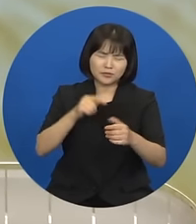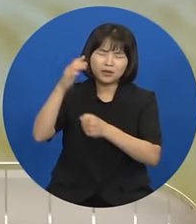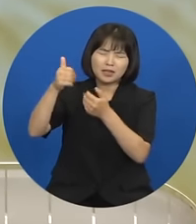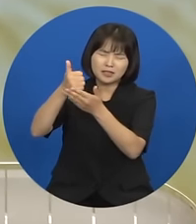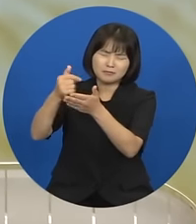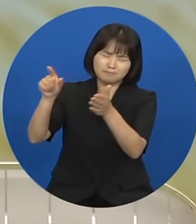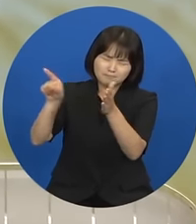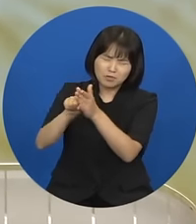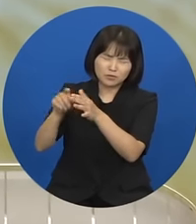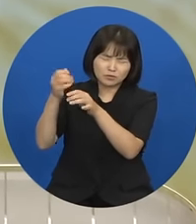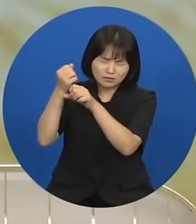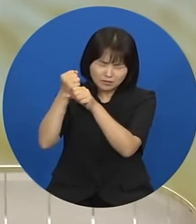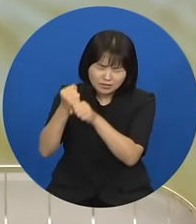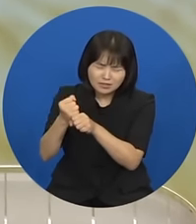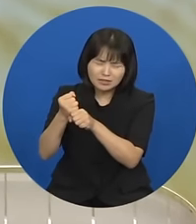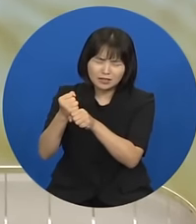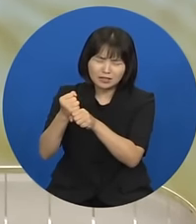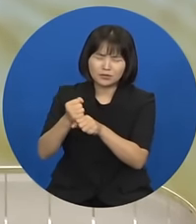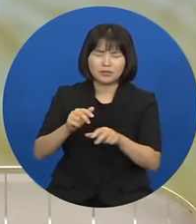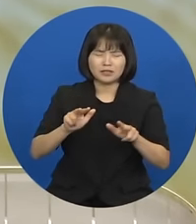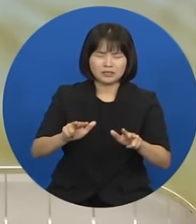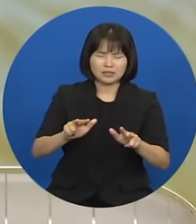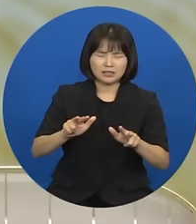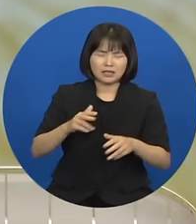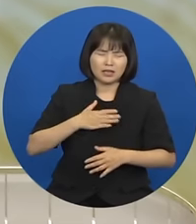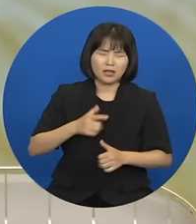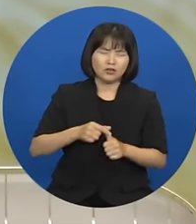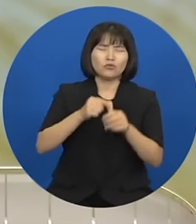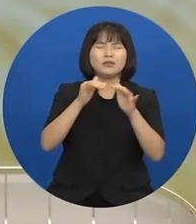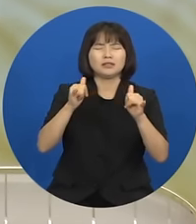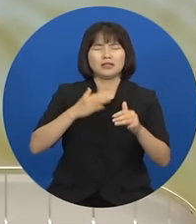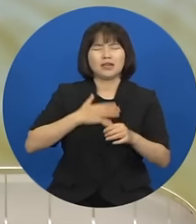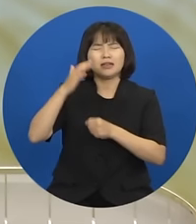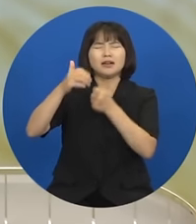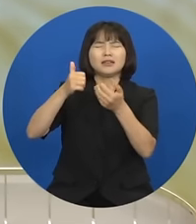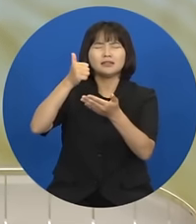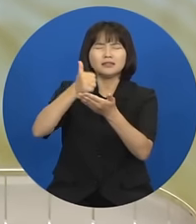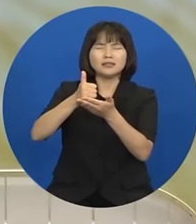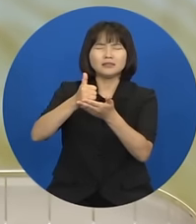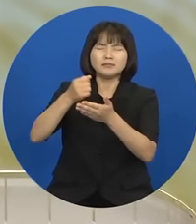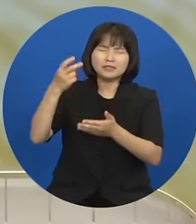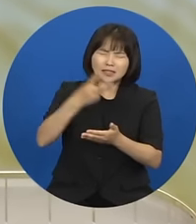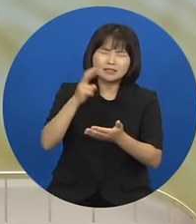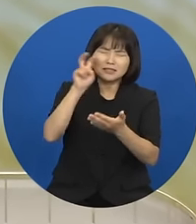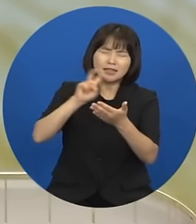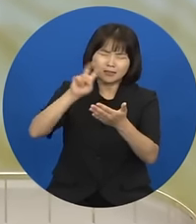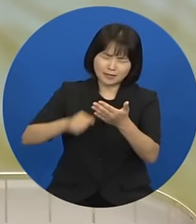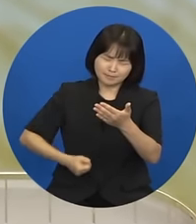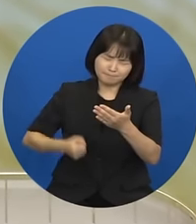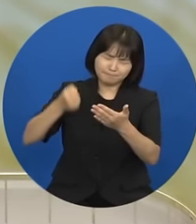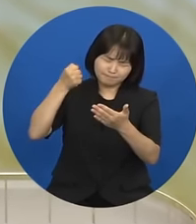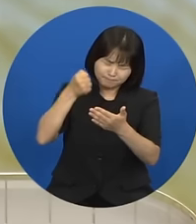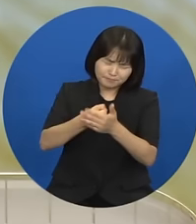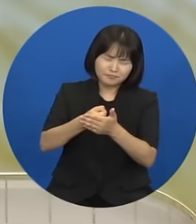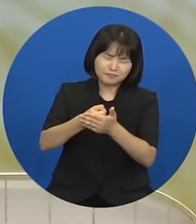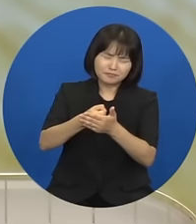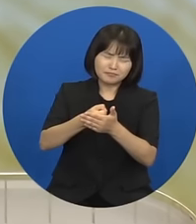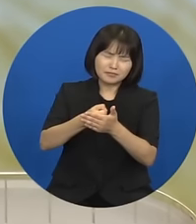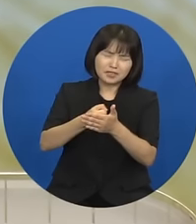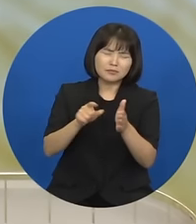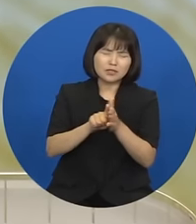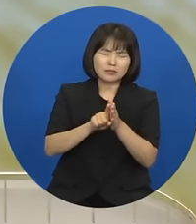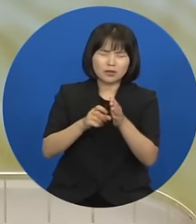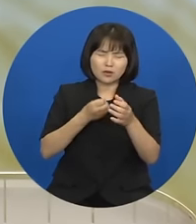하나님을 믿고 의지하며 이제 내가 나의 구원자 나의 하나님을 또다시 찬양하련다 이